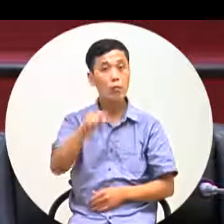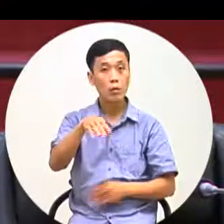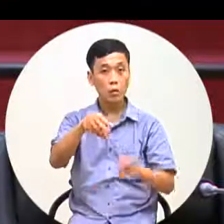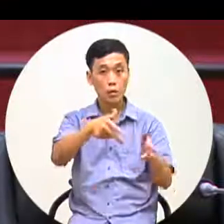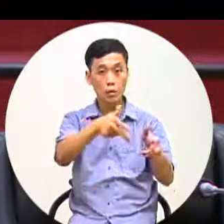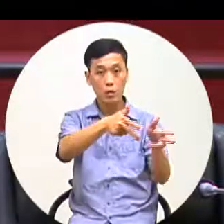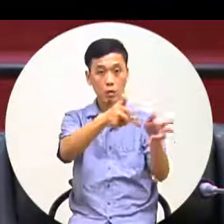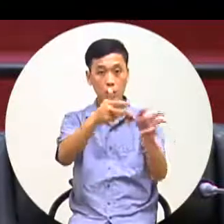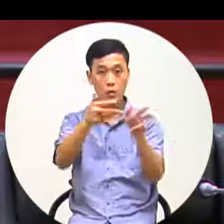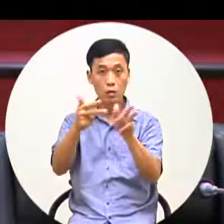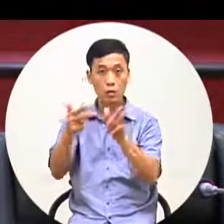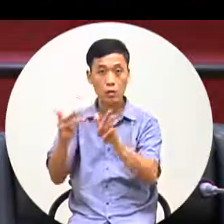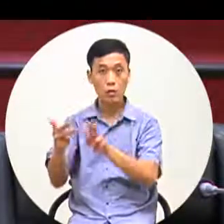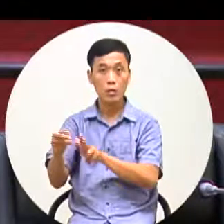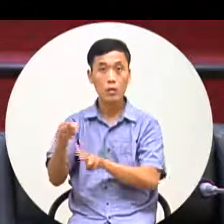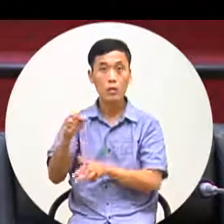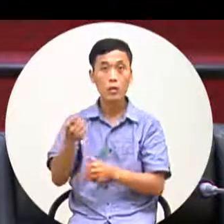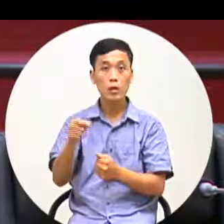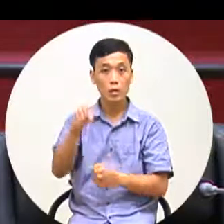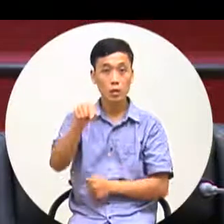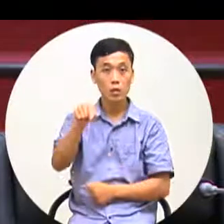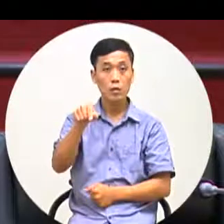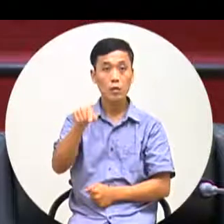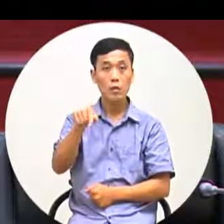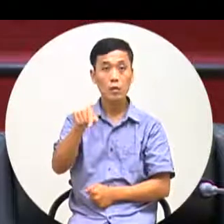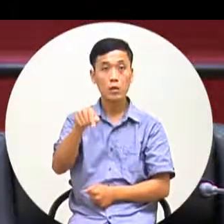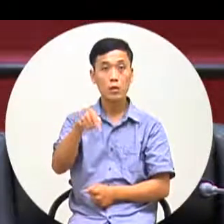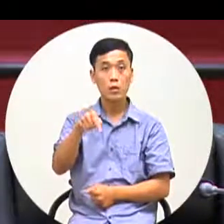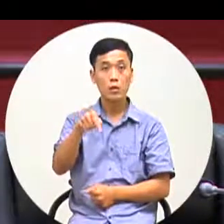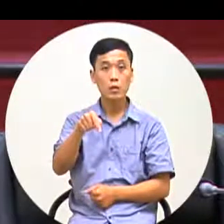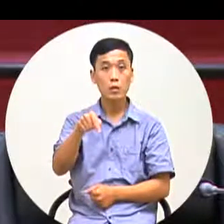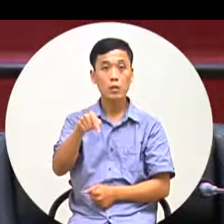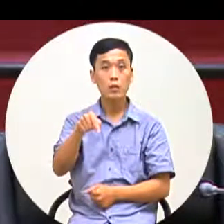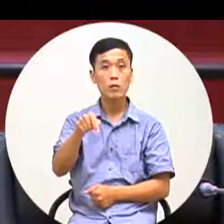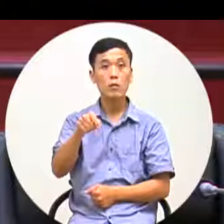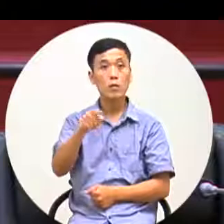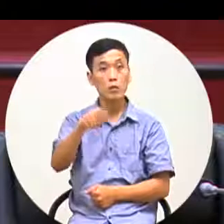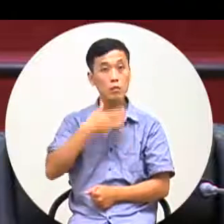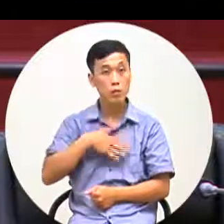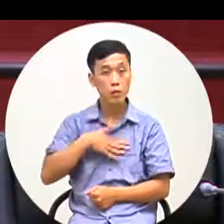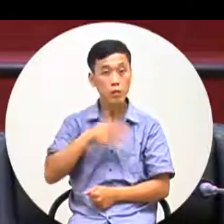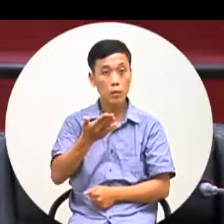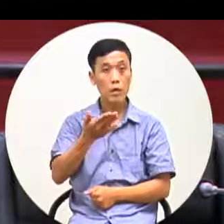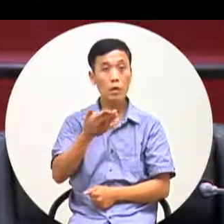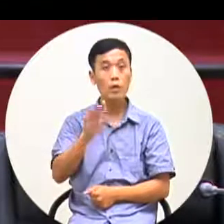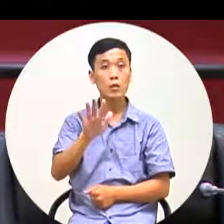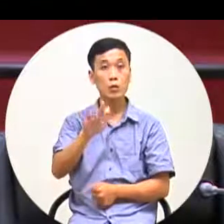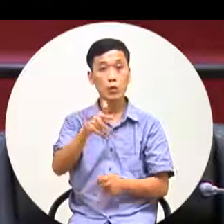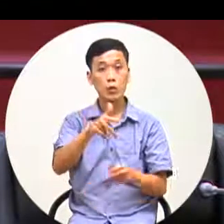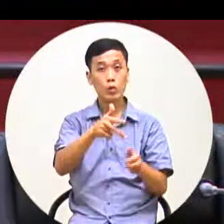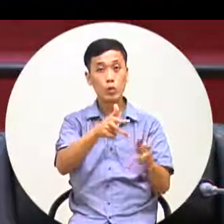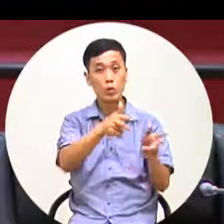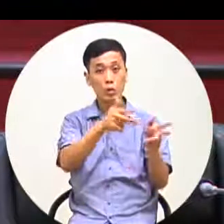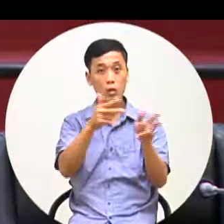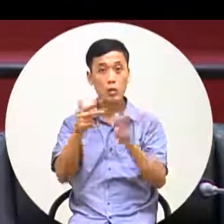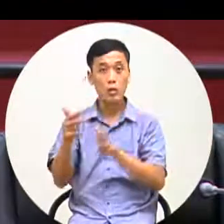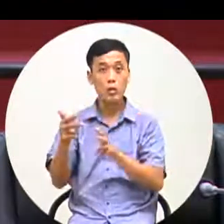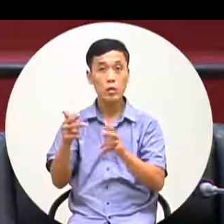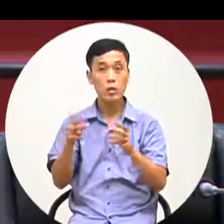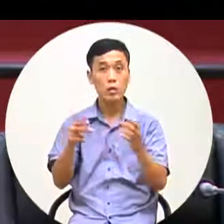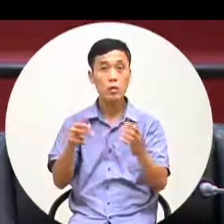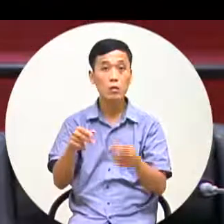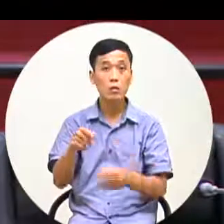耶，在这里耶，你知道吗？有这样走这样来的吗？赵局长，